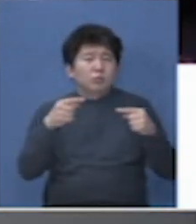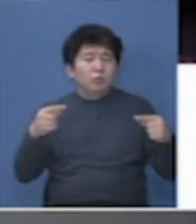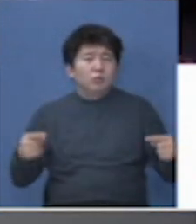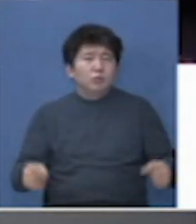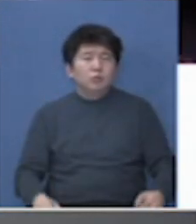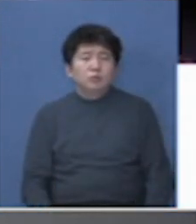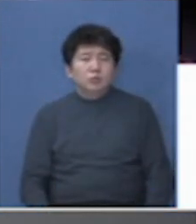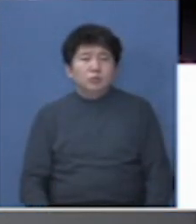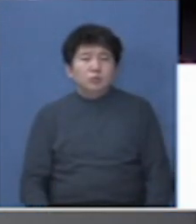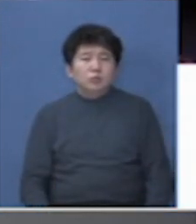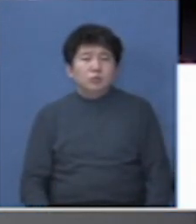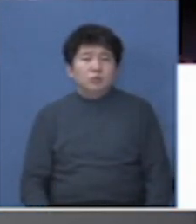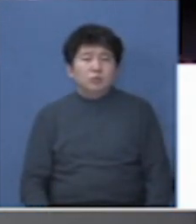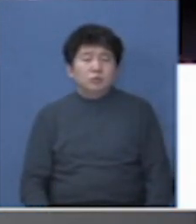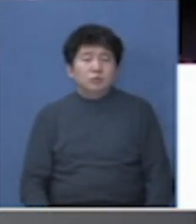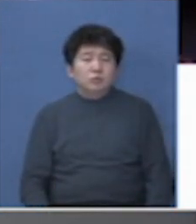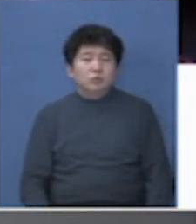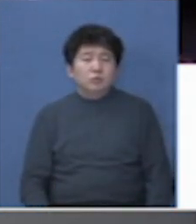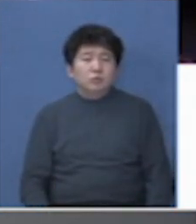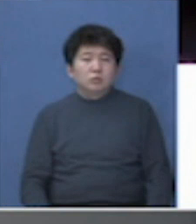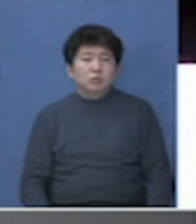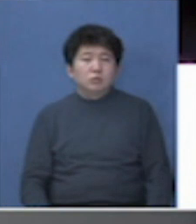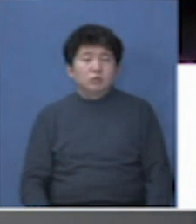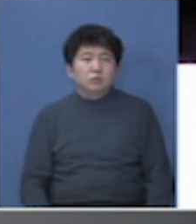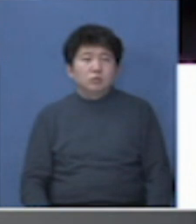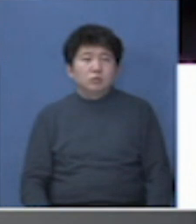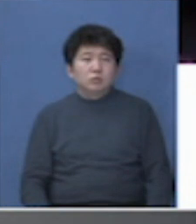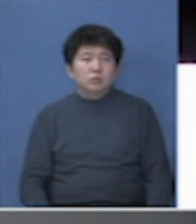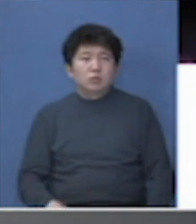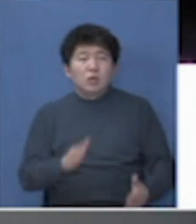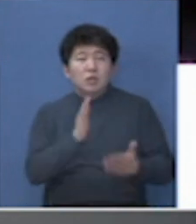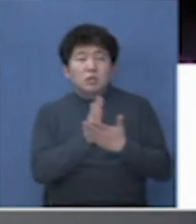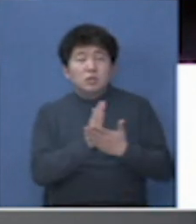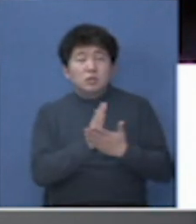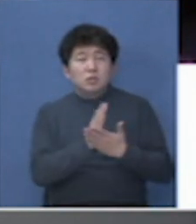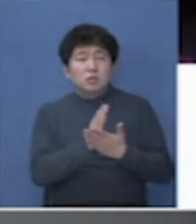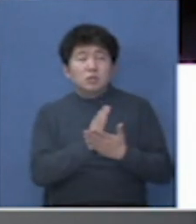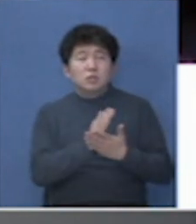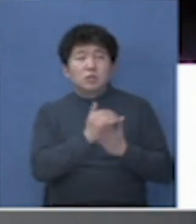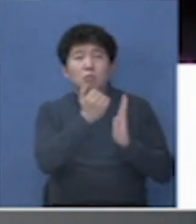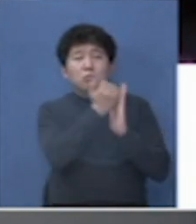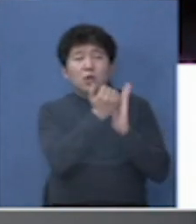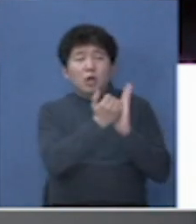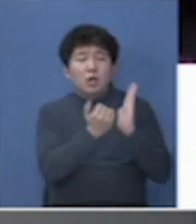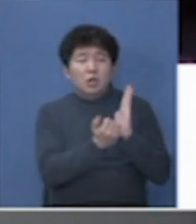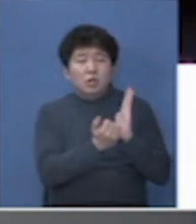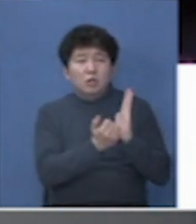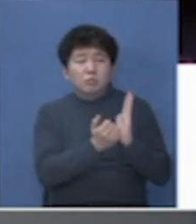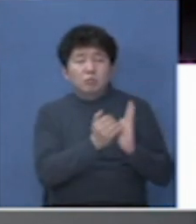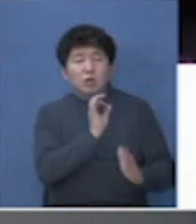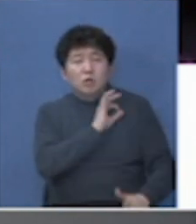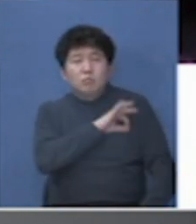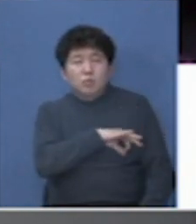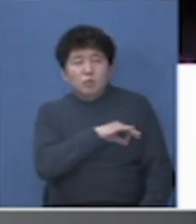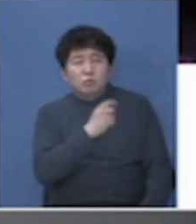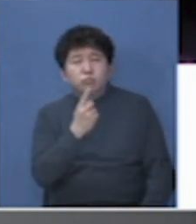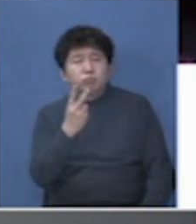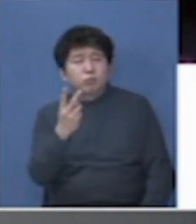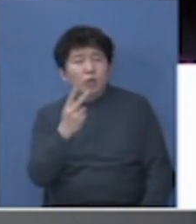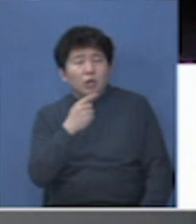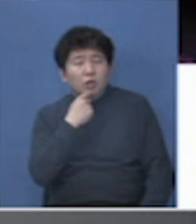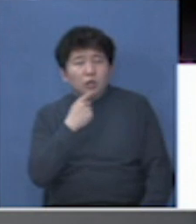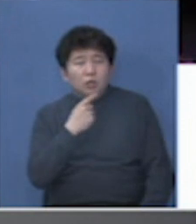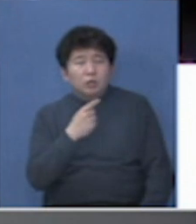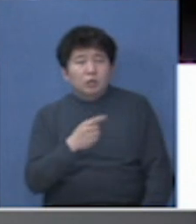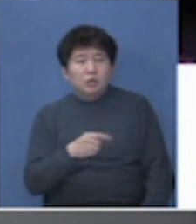основе моей научной работы лежит комплекс программ, то есть их там несколько используется, то есть ГИС-системы, потом программа